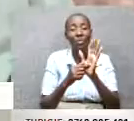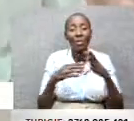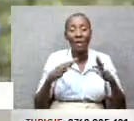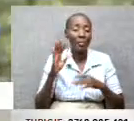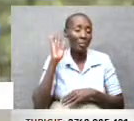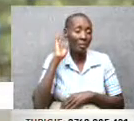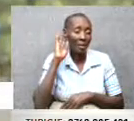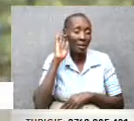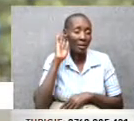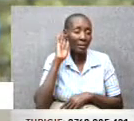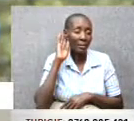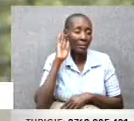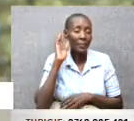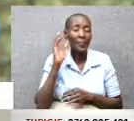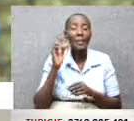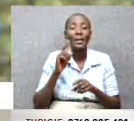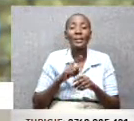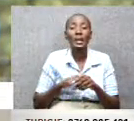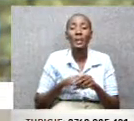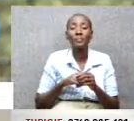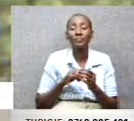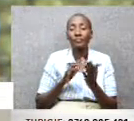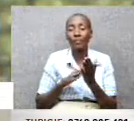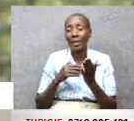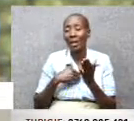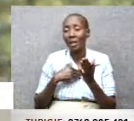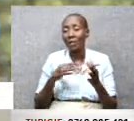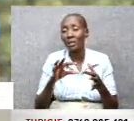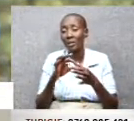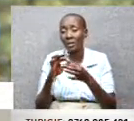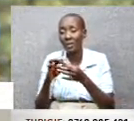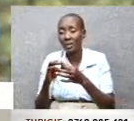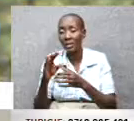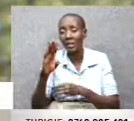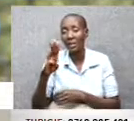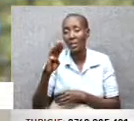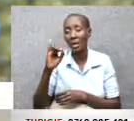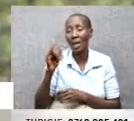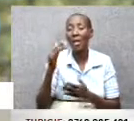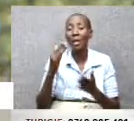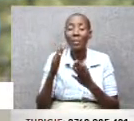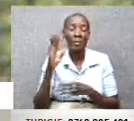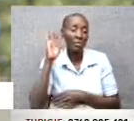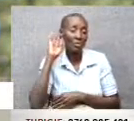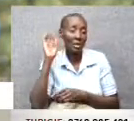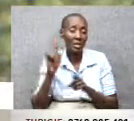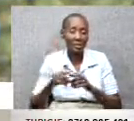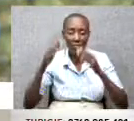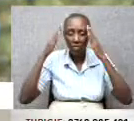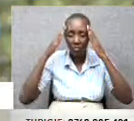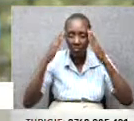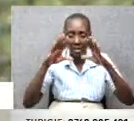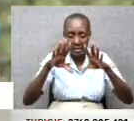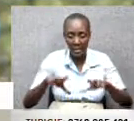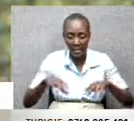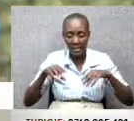the ground. Huku matako haya yakitolewa na shirika la UASI, ni imani kuwa bodi ya BBI huenda ikasikiliza na kuyapatia kipaumbele. Nikiripotia